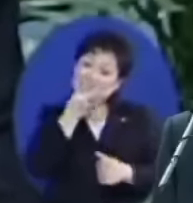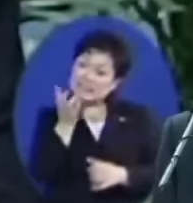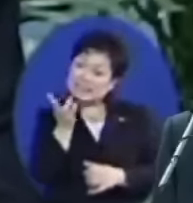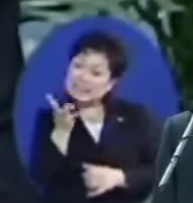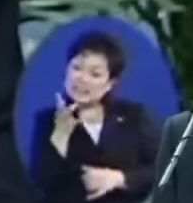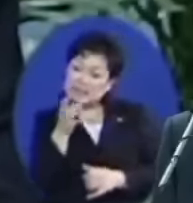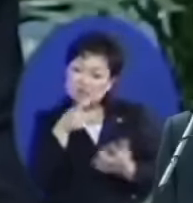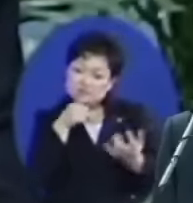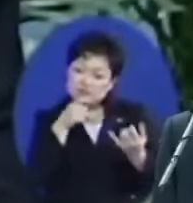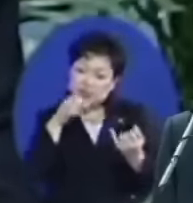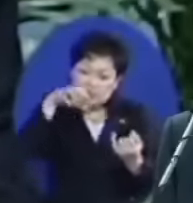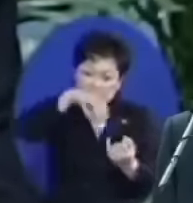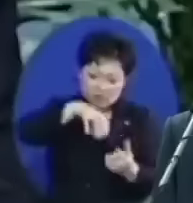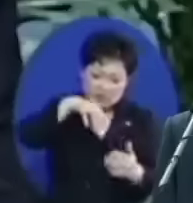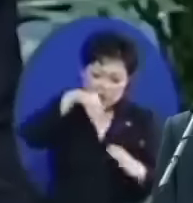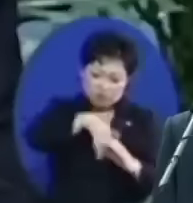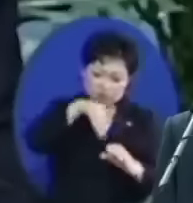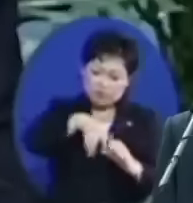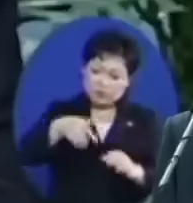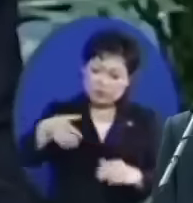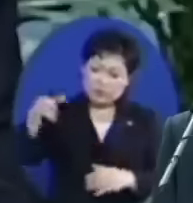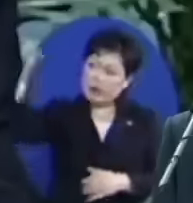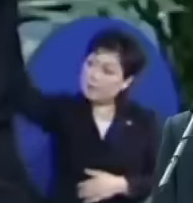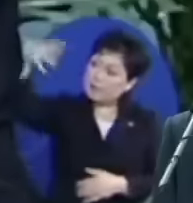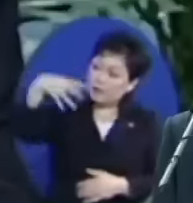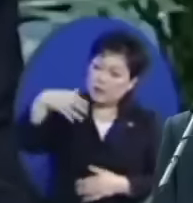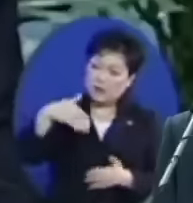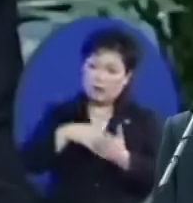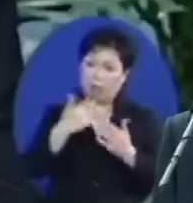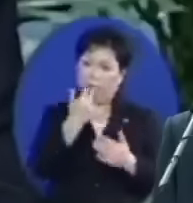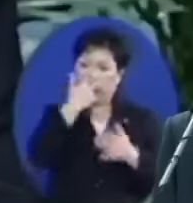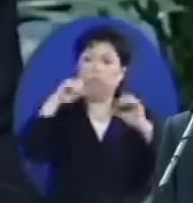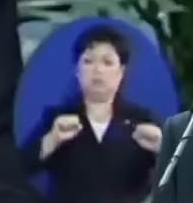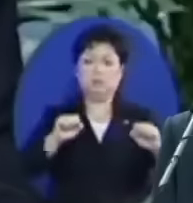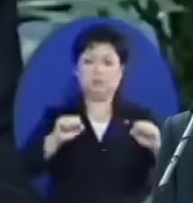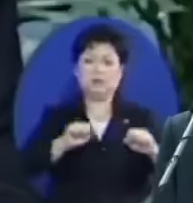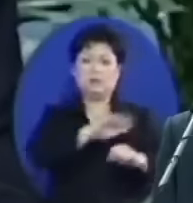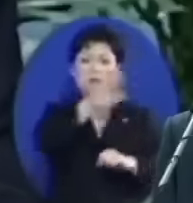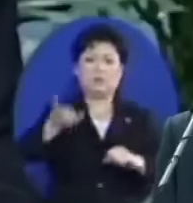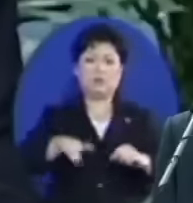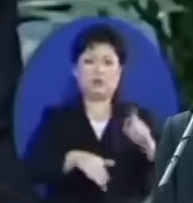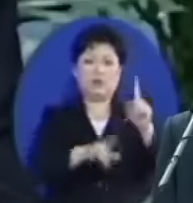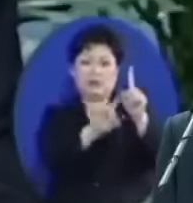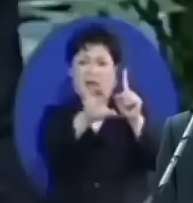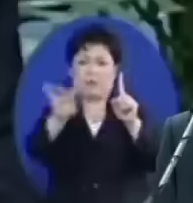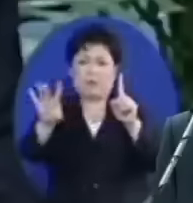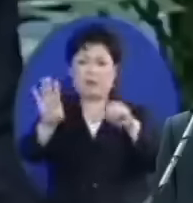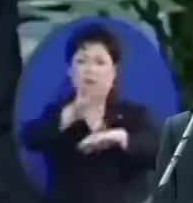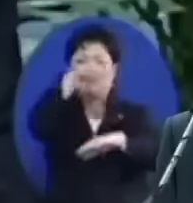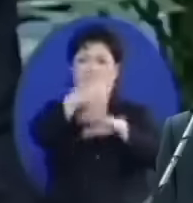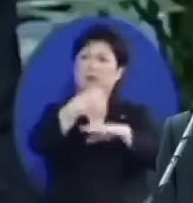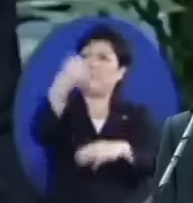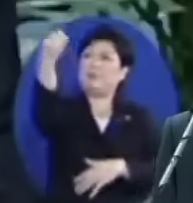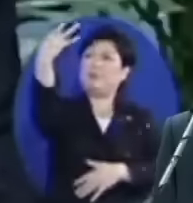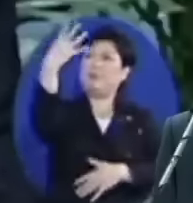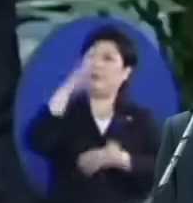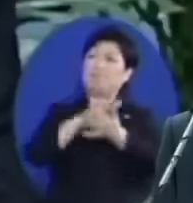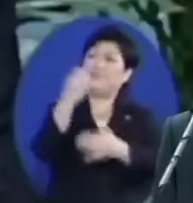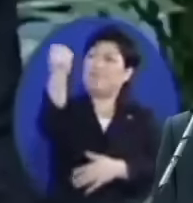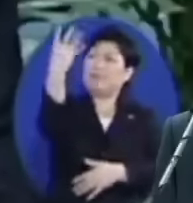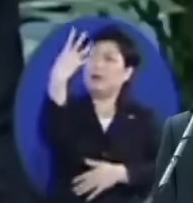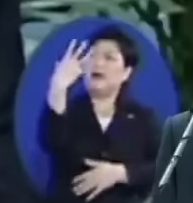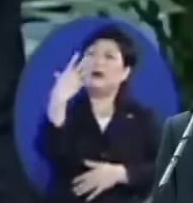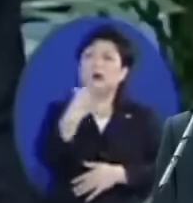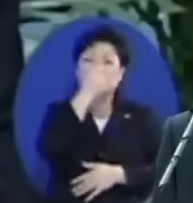생명이 있었습니다. 우리 인생들도 그리스도가 햇빛처럼 비치고 성령의 생명력이 오지